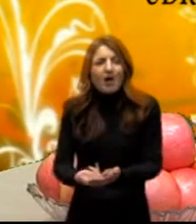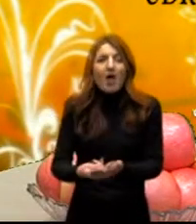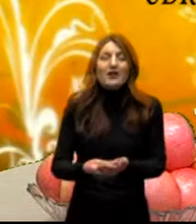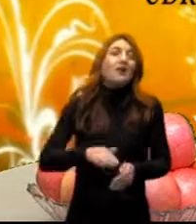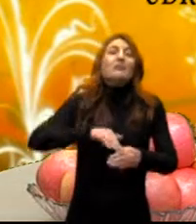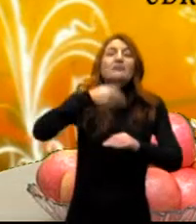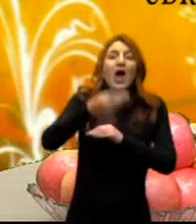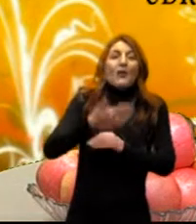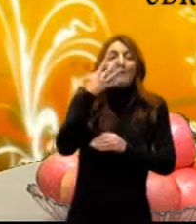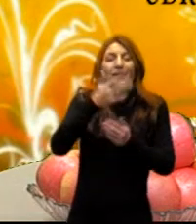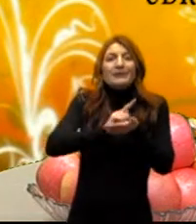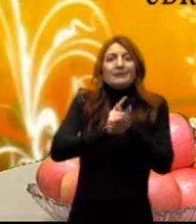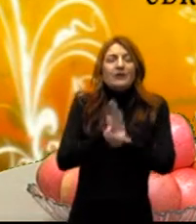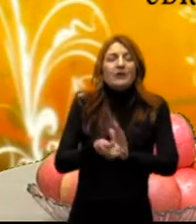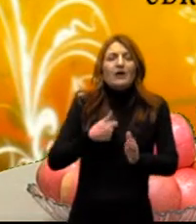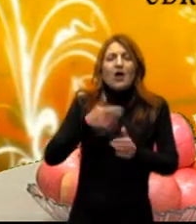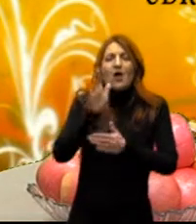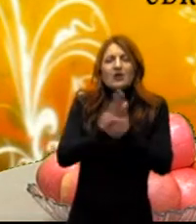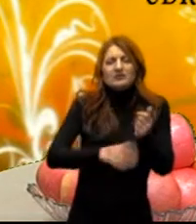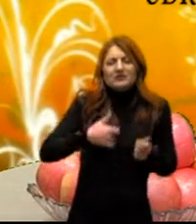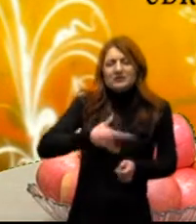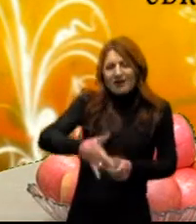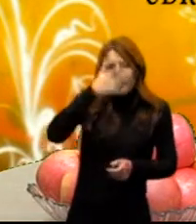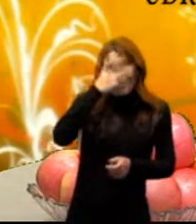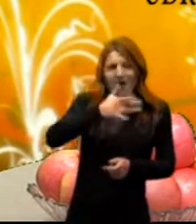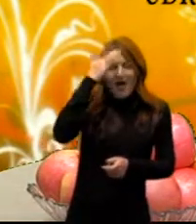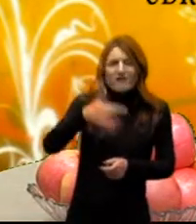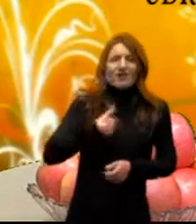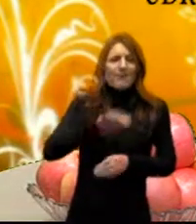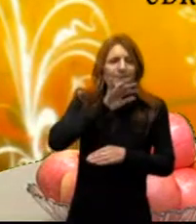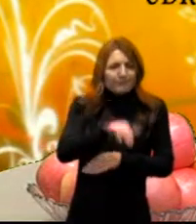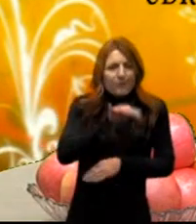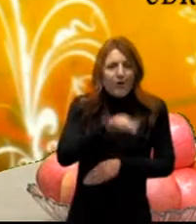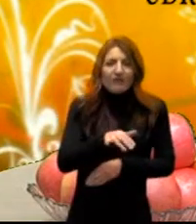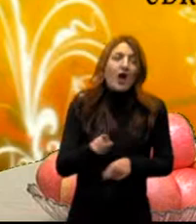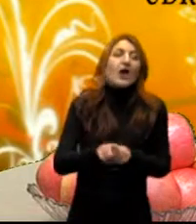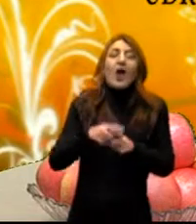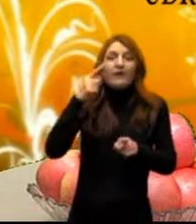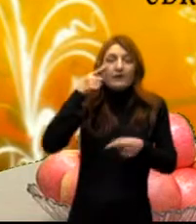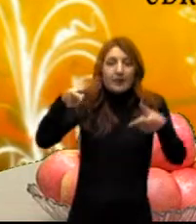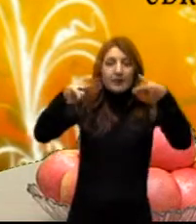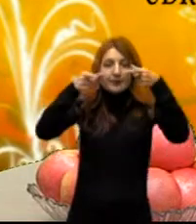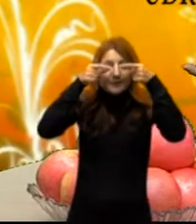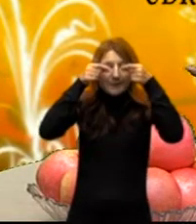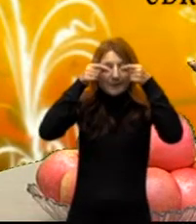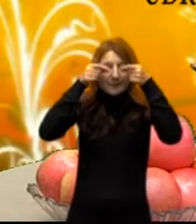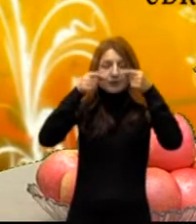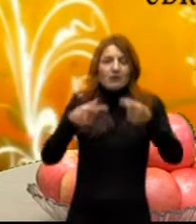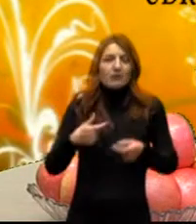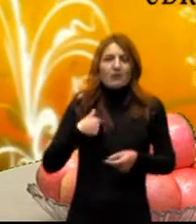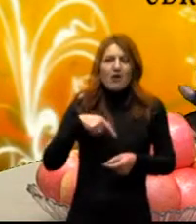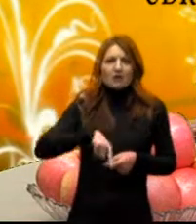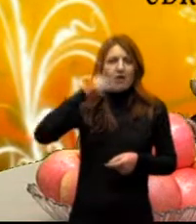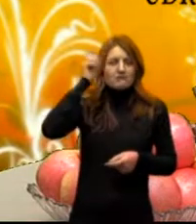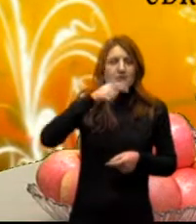imala silnu glavobolju, povraćanje, izgubila sam skoro vid. Tako da sam ja mislila